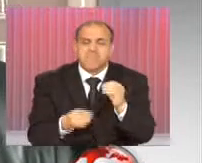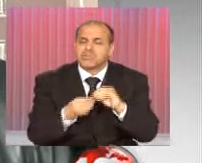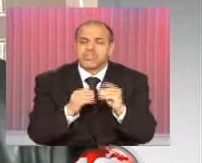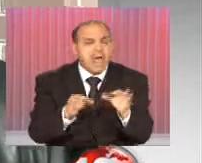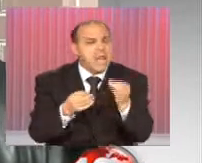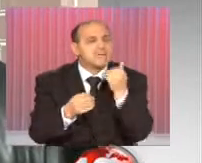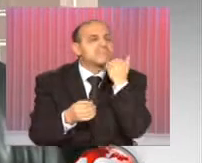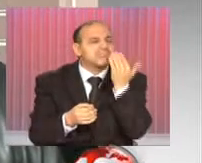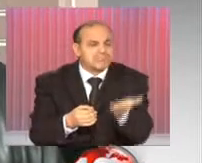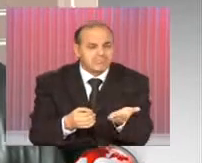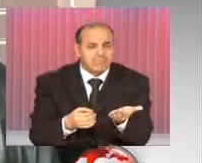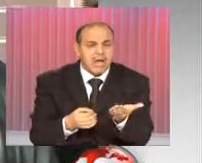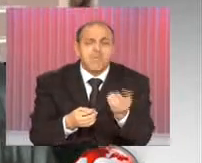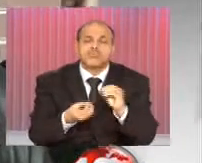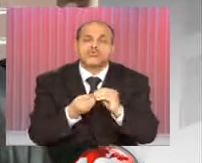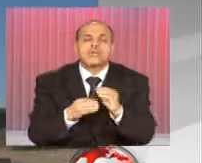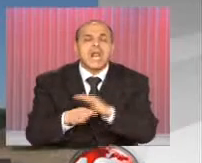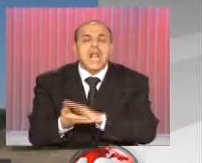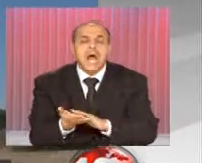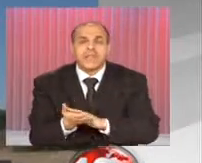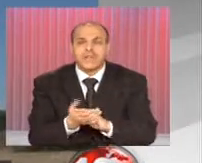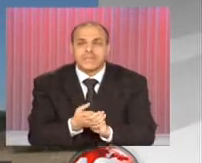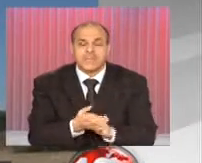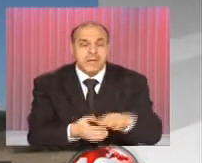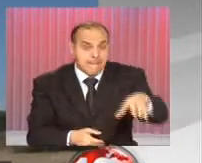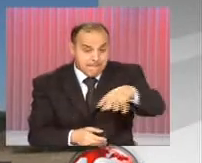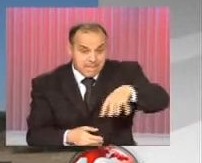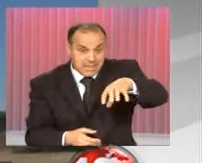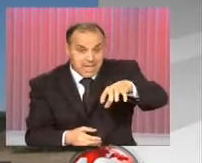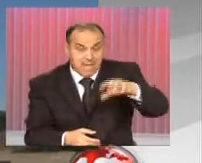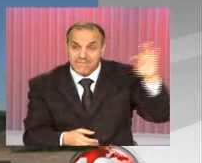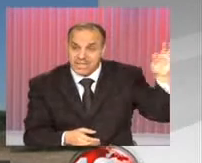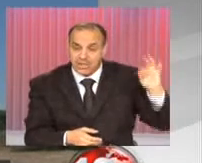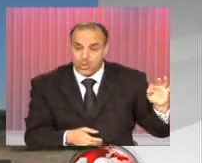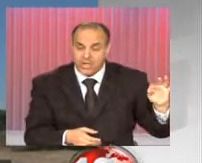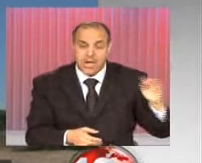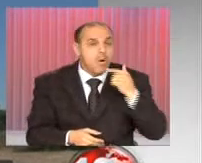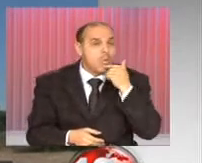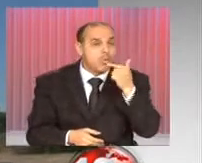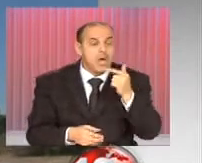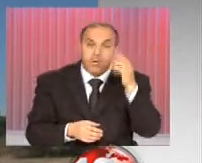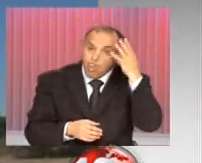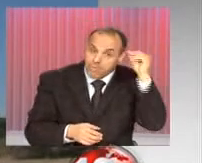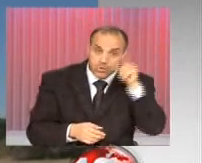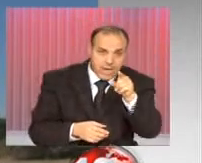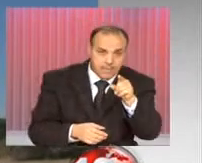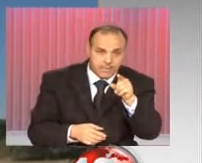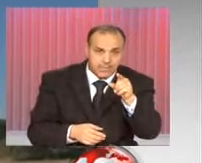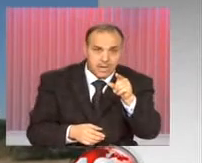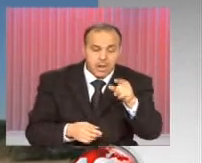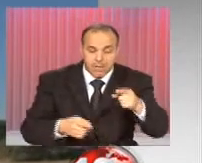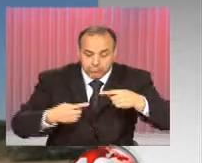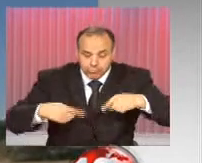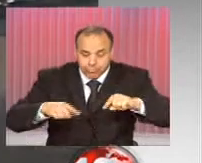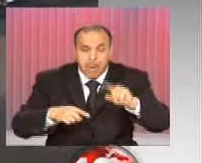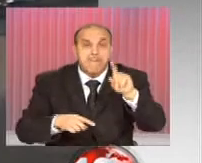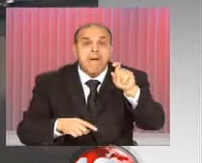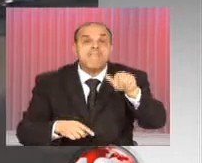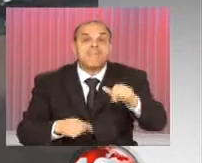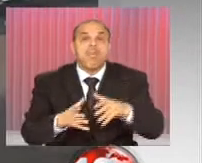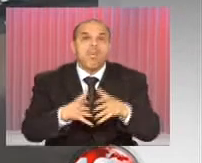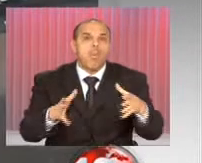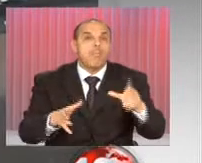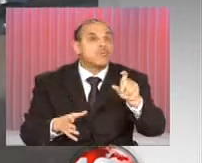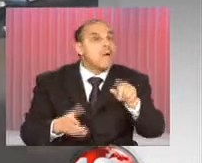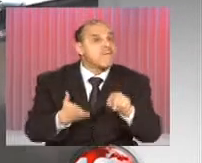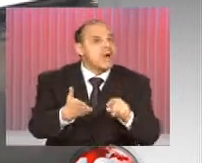طالما أن الإشكال العقاري ما تحلش. منطقة ذهب التي تحتوي بحسب المختصين على مائدة مائية كبرى